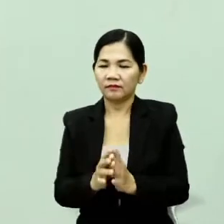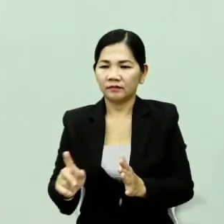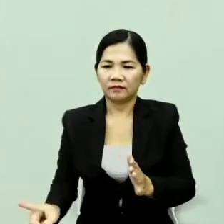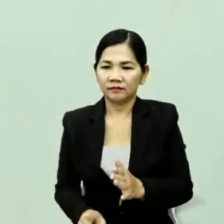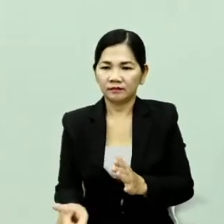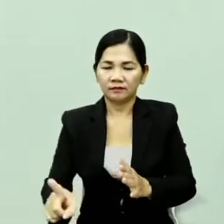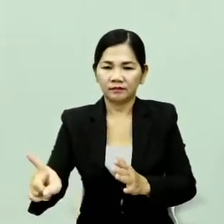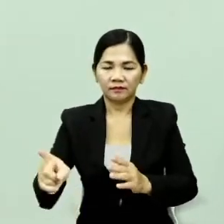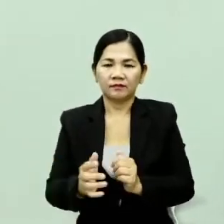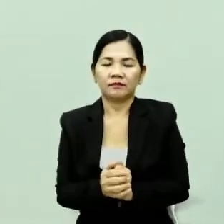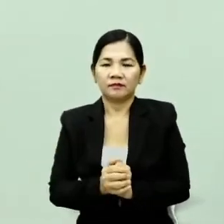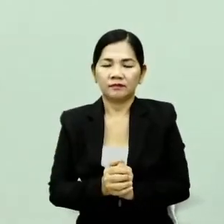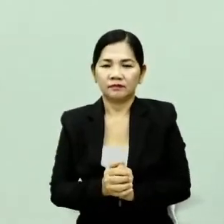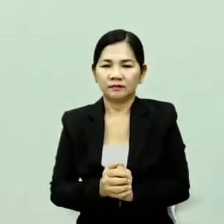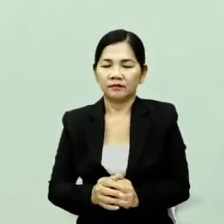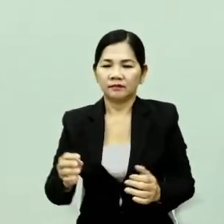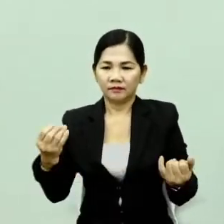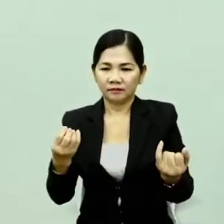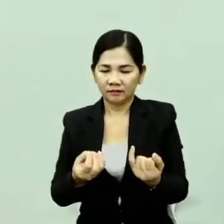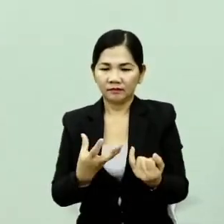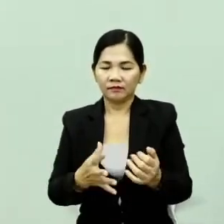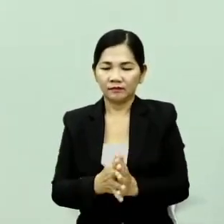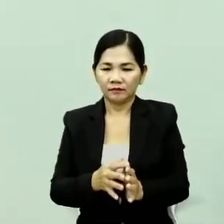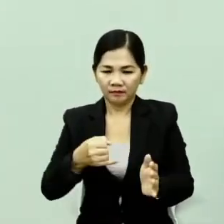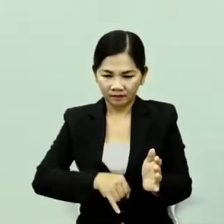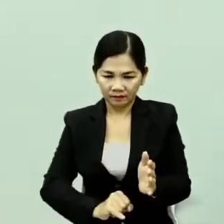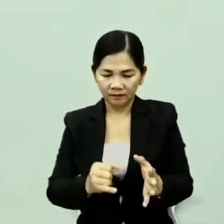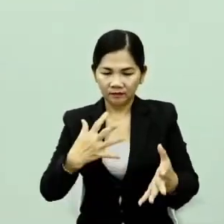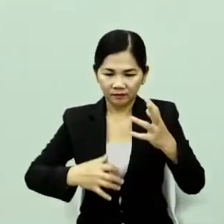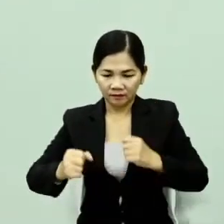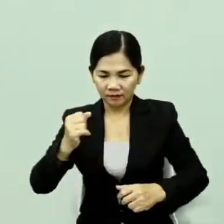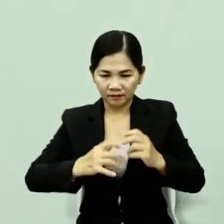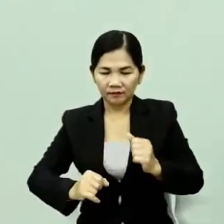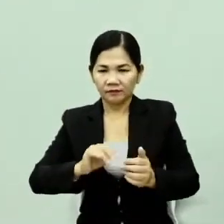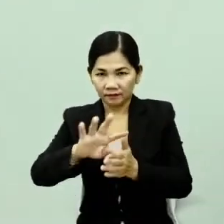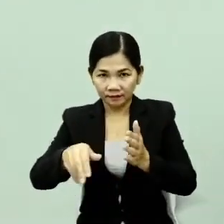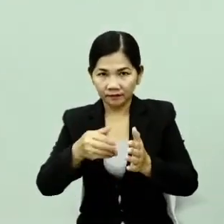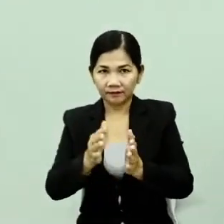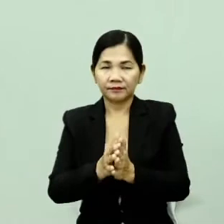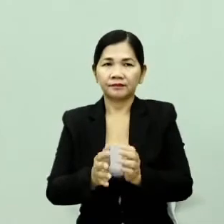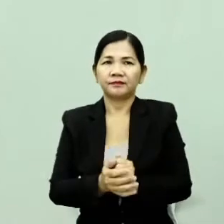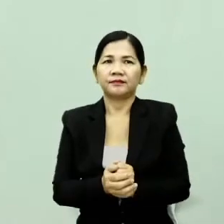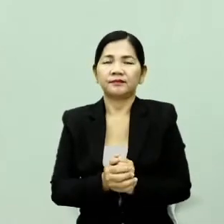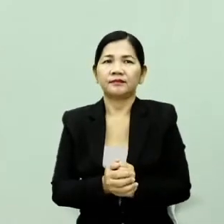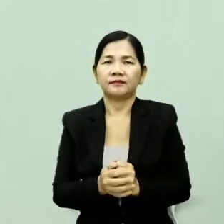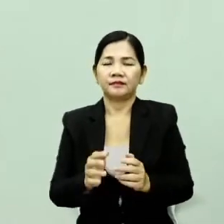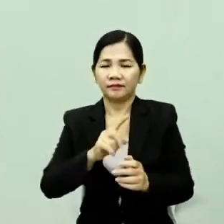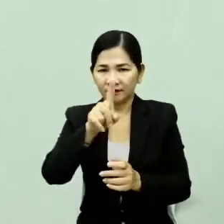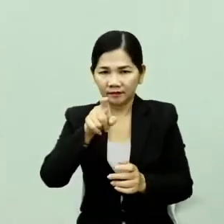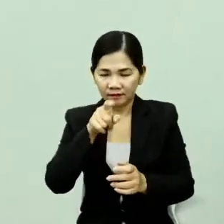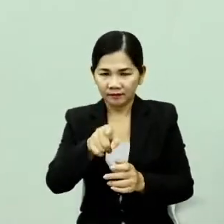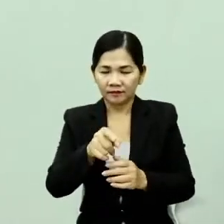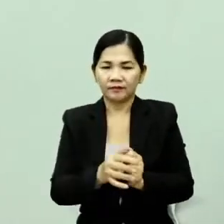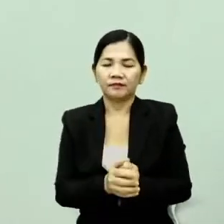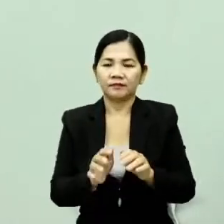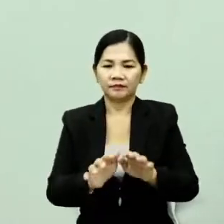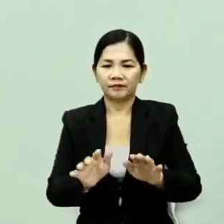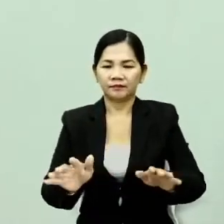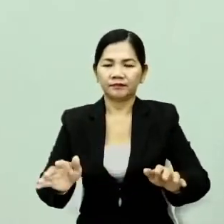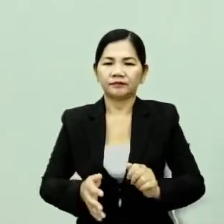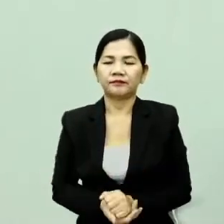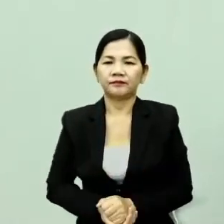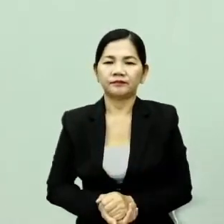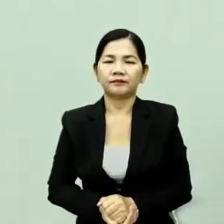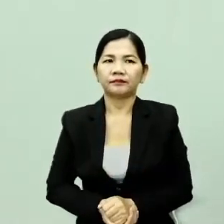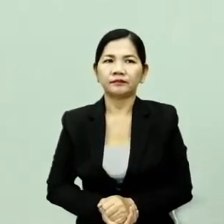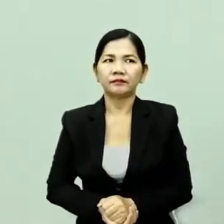muốn cha nắng sát chân châm con đói tật bà cha ở con chán cha chẳng nhà con nông miên sầm nô mùi tiết su tật cam con tật ác